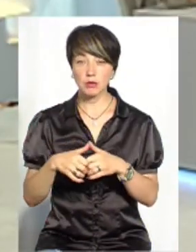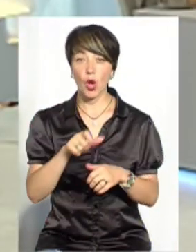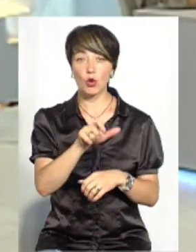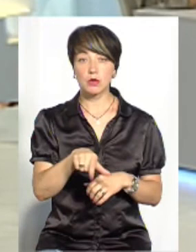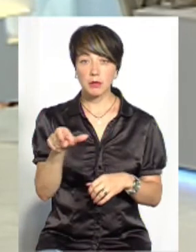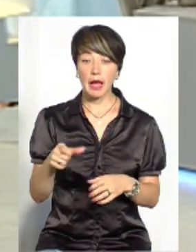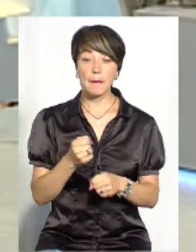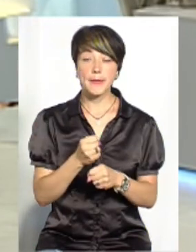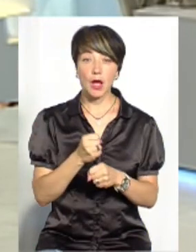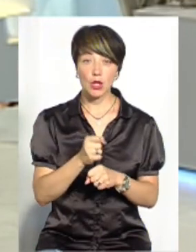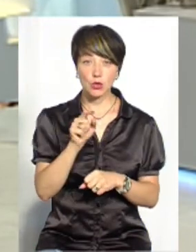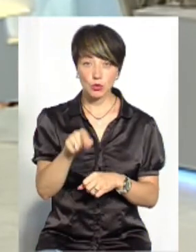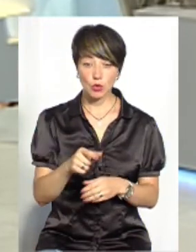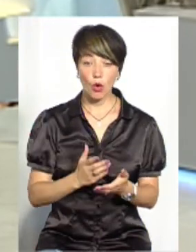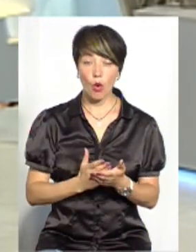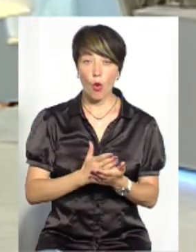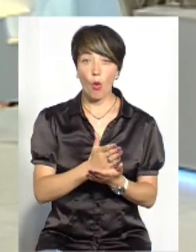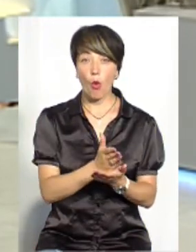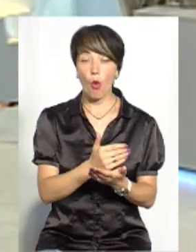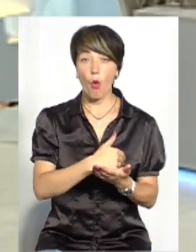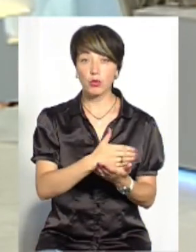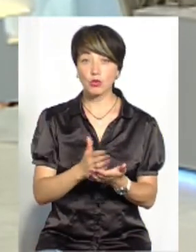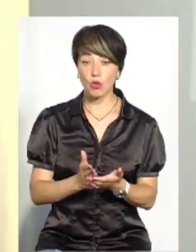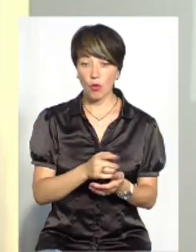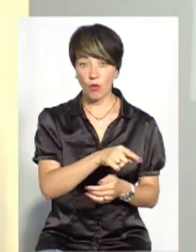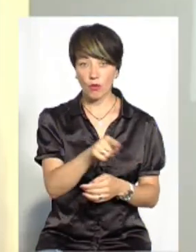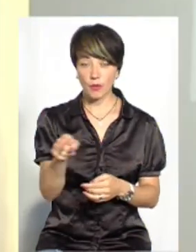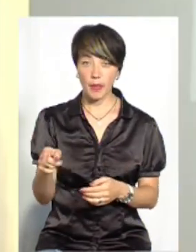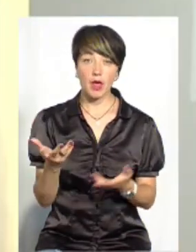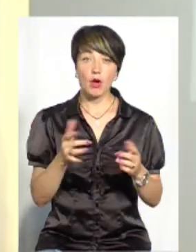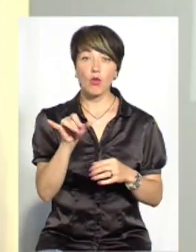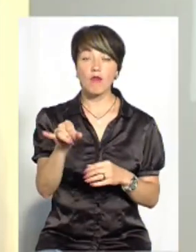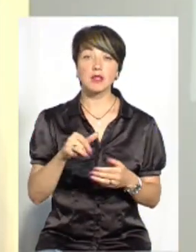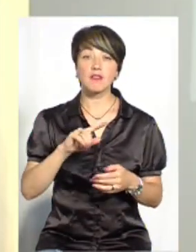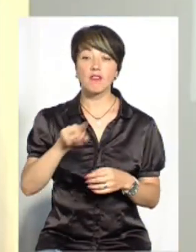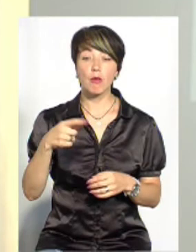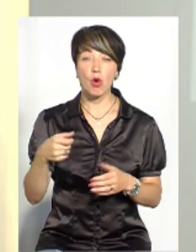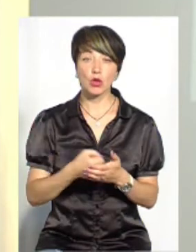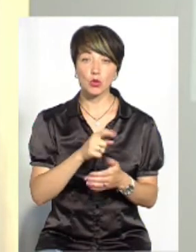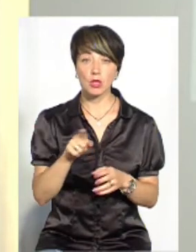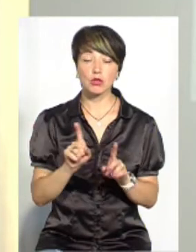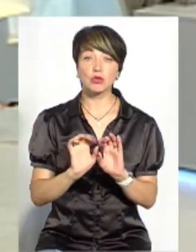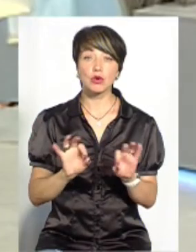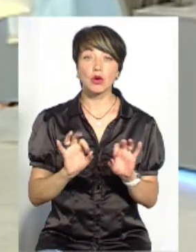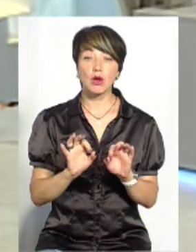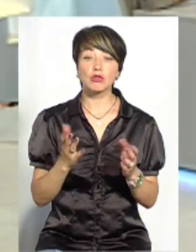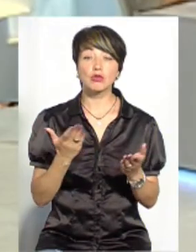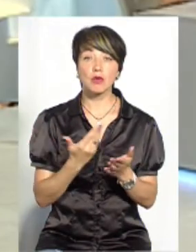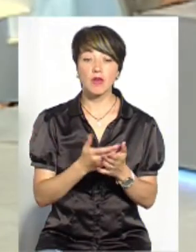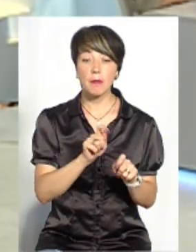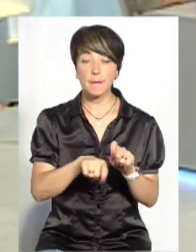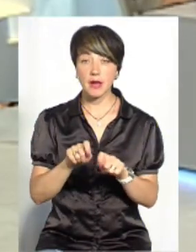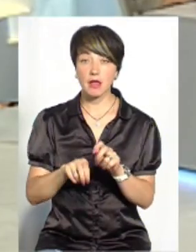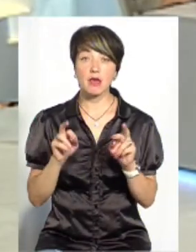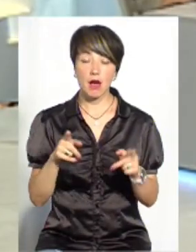людьми, які працюють, які обслуговують цей атракціон. А які у вас вимоги до них? Що ви їм розказуєте і як ви їх перевіряєте?